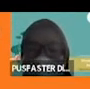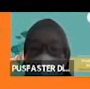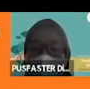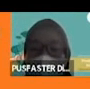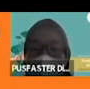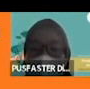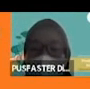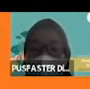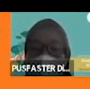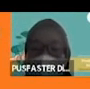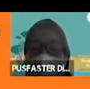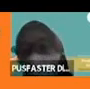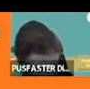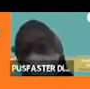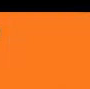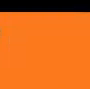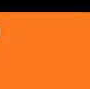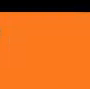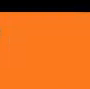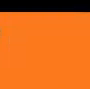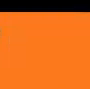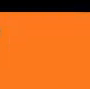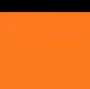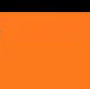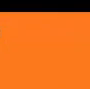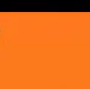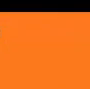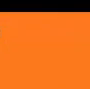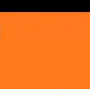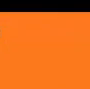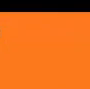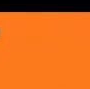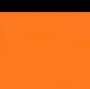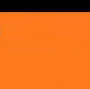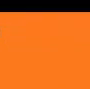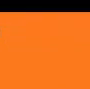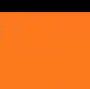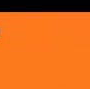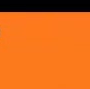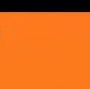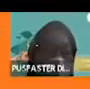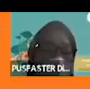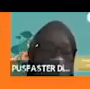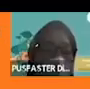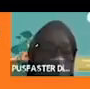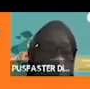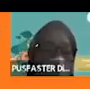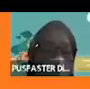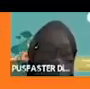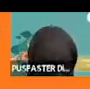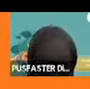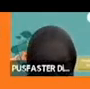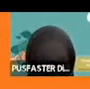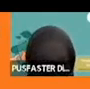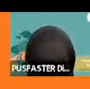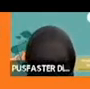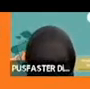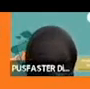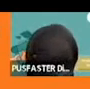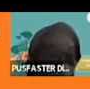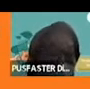besar PT cuaca untuk peningkatan penerapan standar Nah kita tuh on